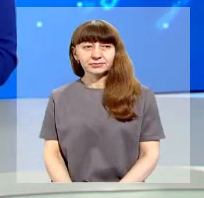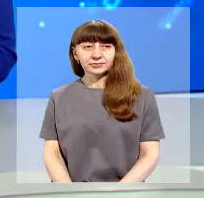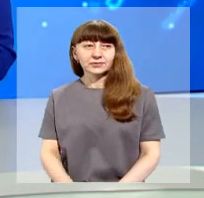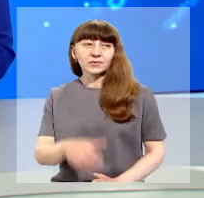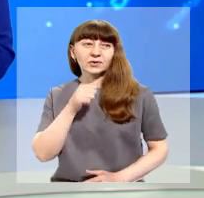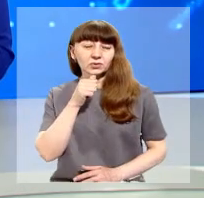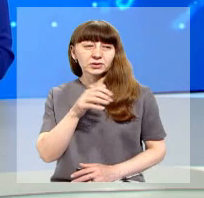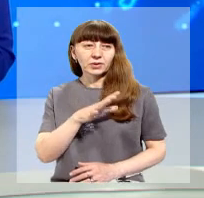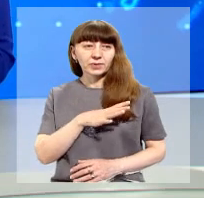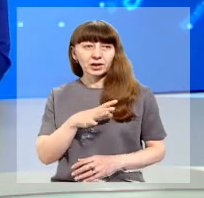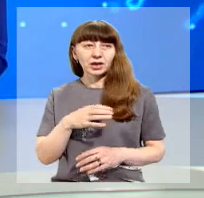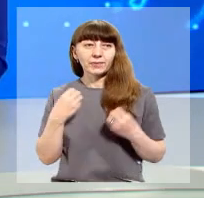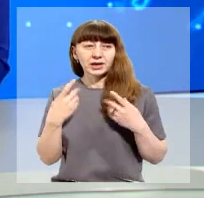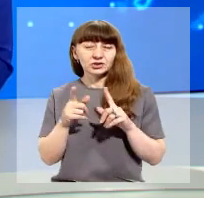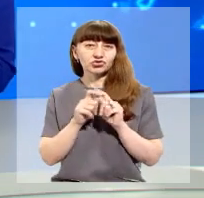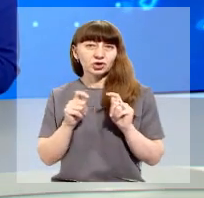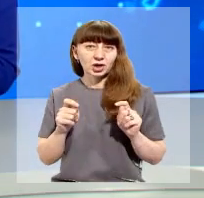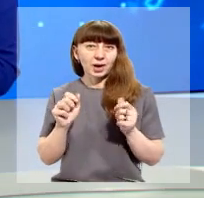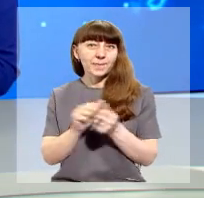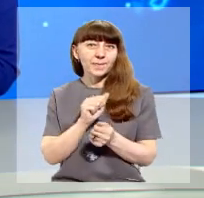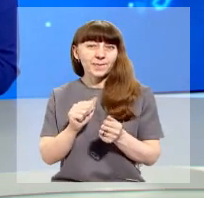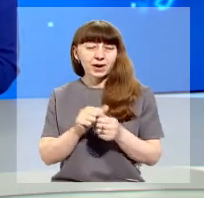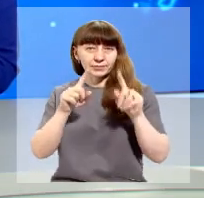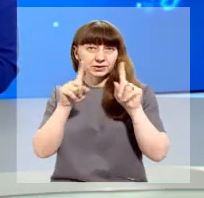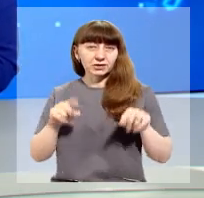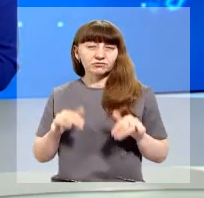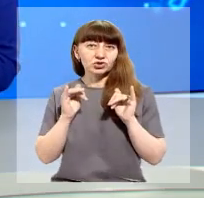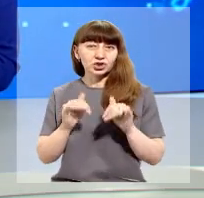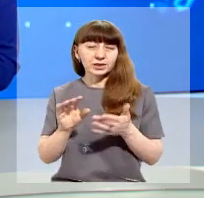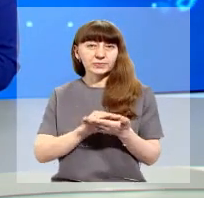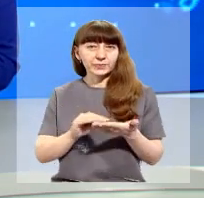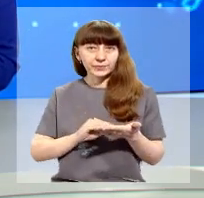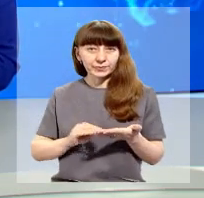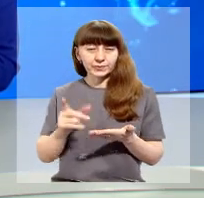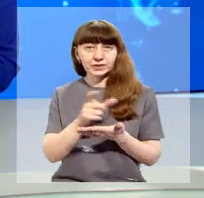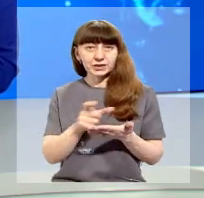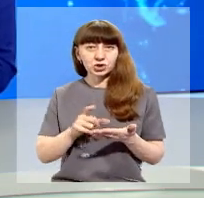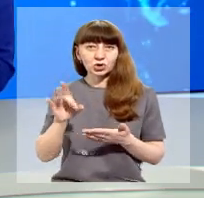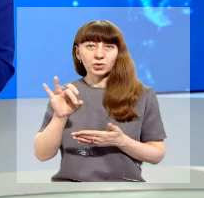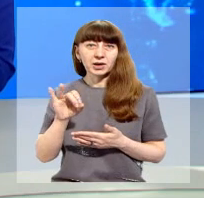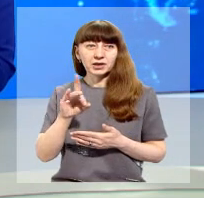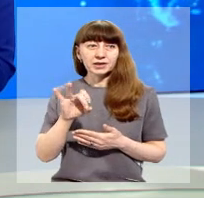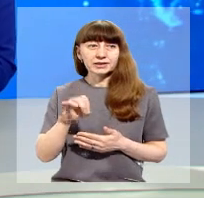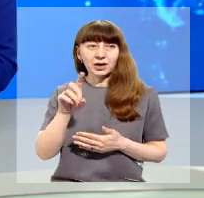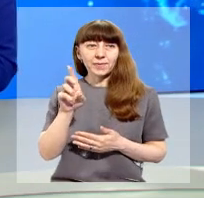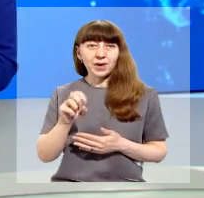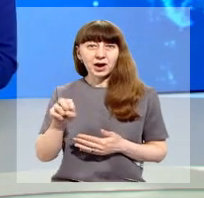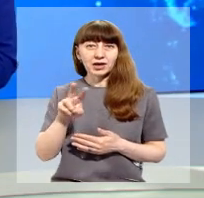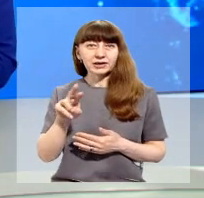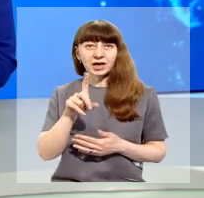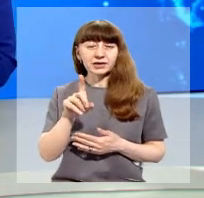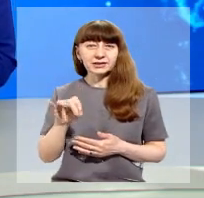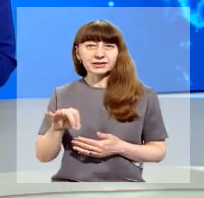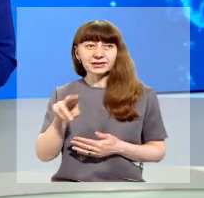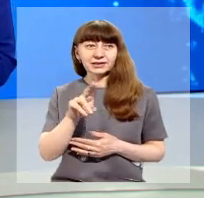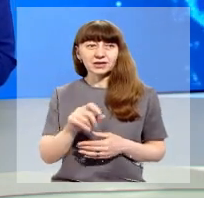В Кустанае состоялось торжественное открытие мемориальной доски в честь поэта, писателя и журналиста Жолбараса Баязида. Ее установили